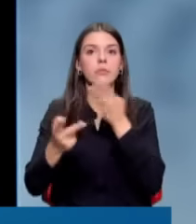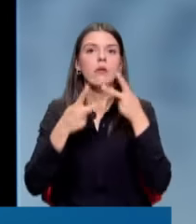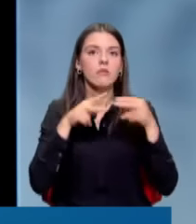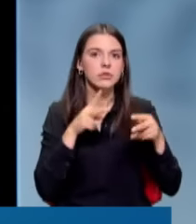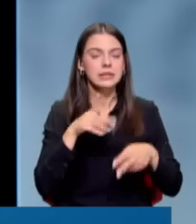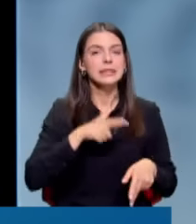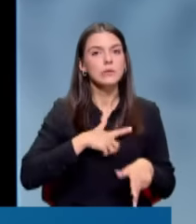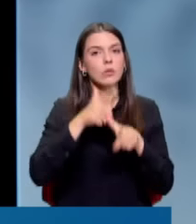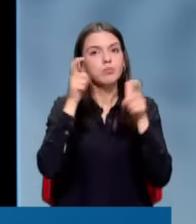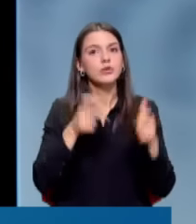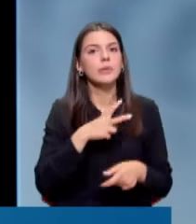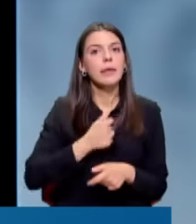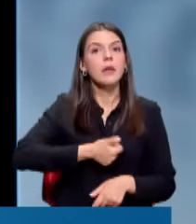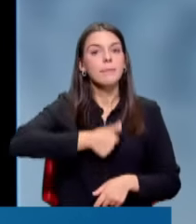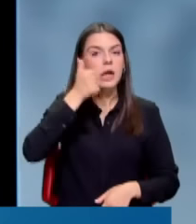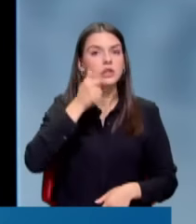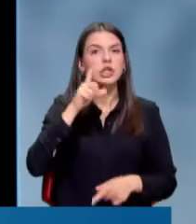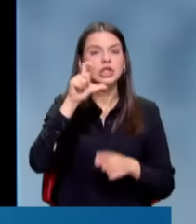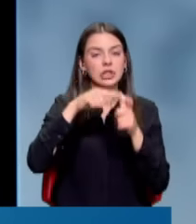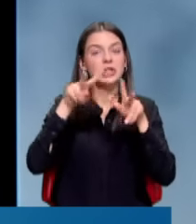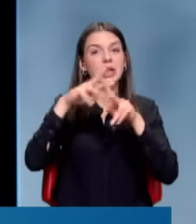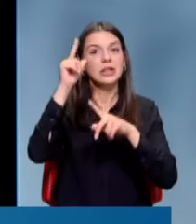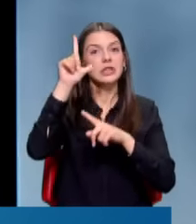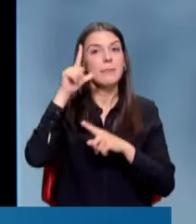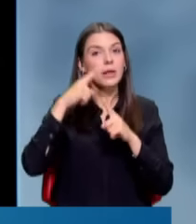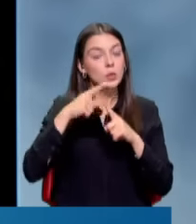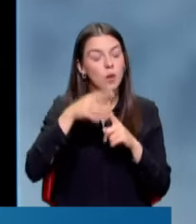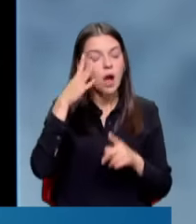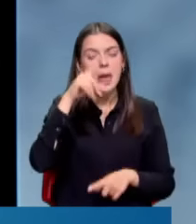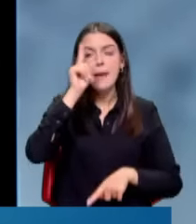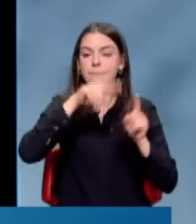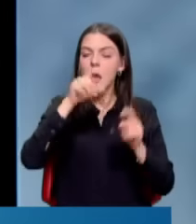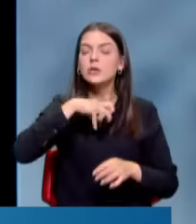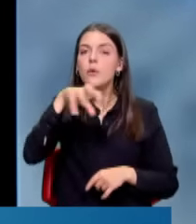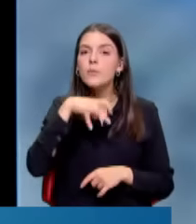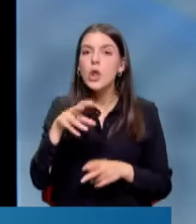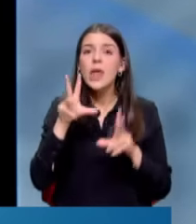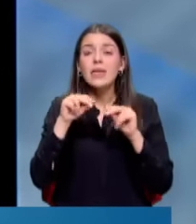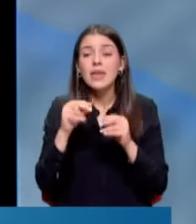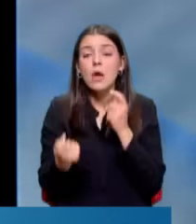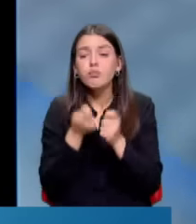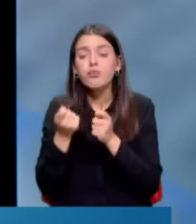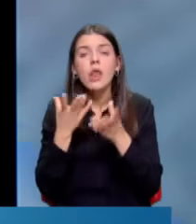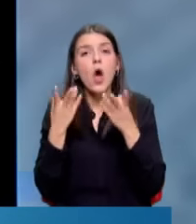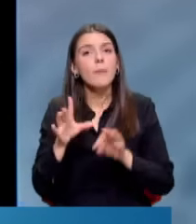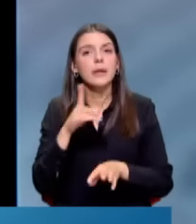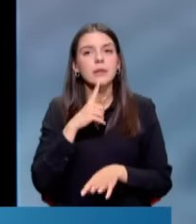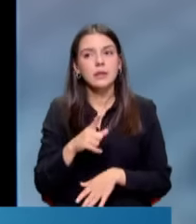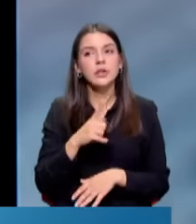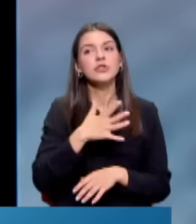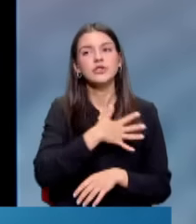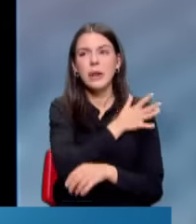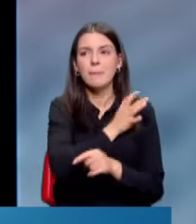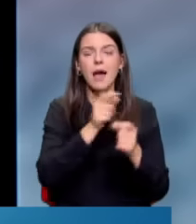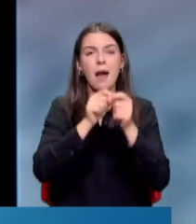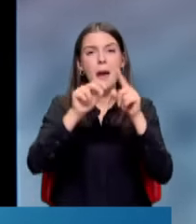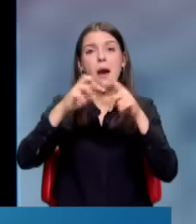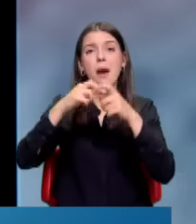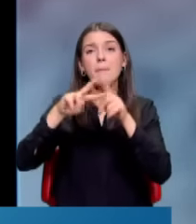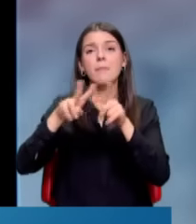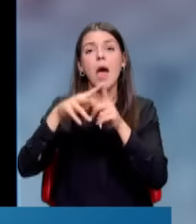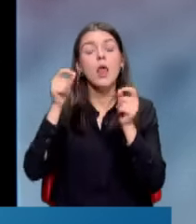Belediye Başkanı Cemil Tugay bazı bölgelere yeterli müdahale yapılamadığını belirtti. CHP'li Baran Bozoğlu, Tarım ve